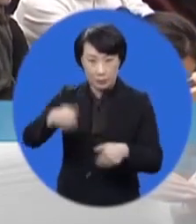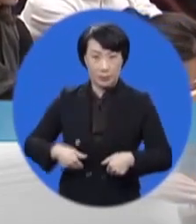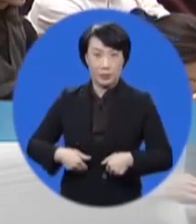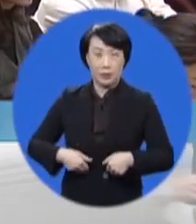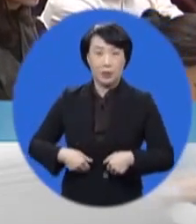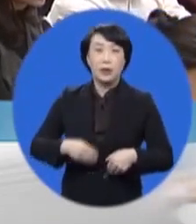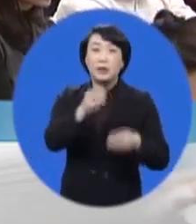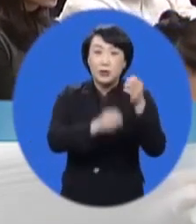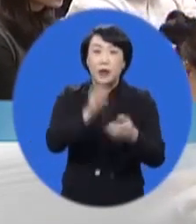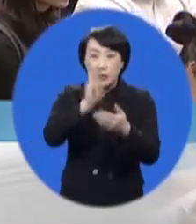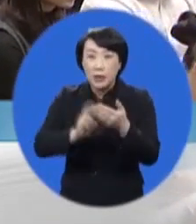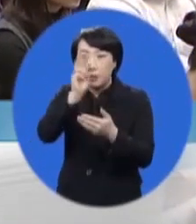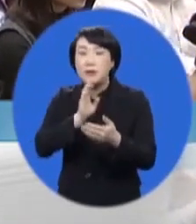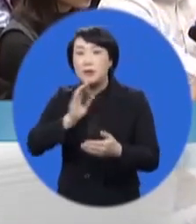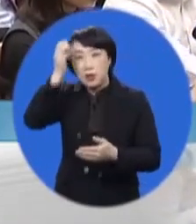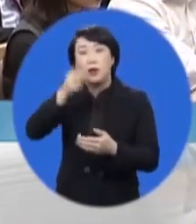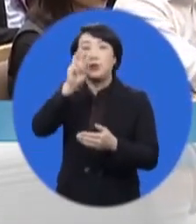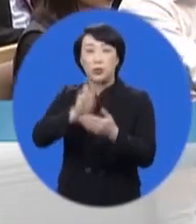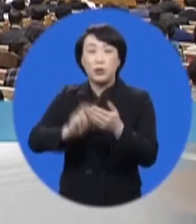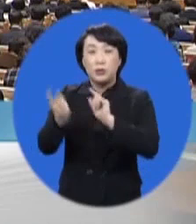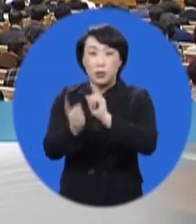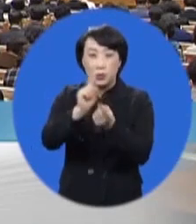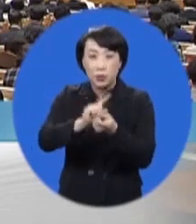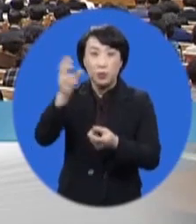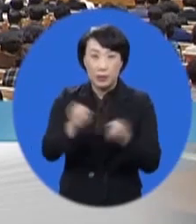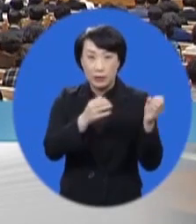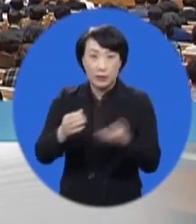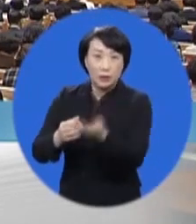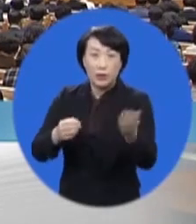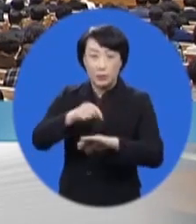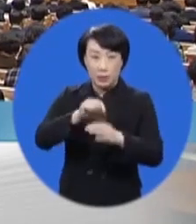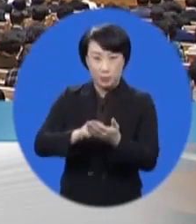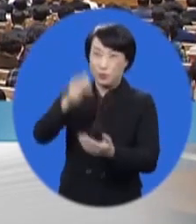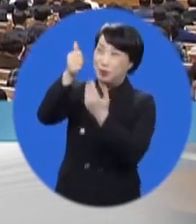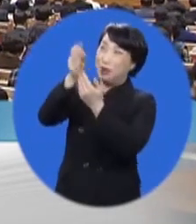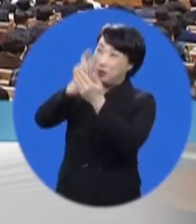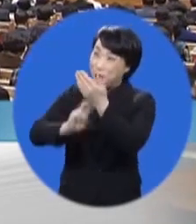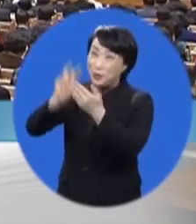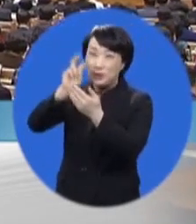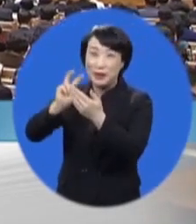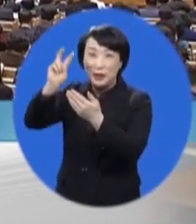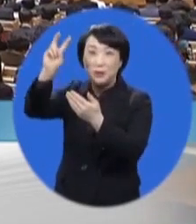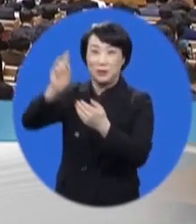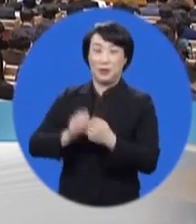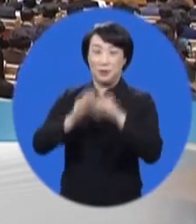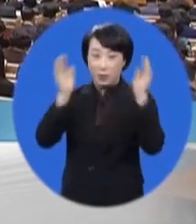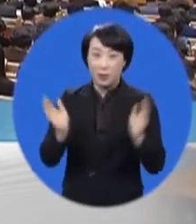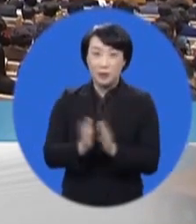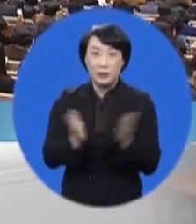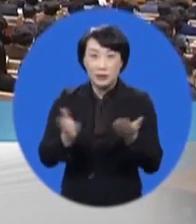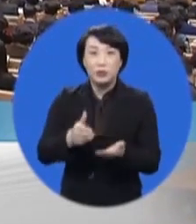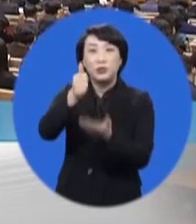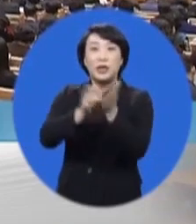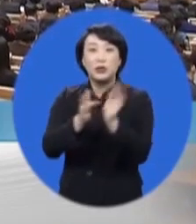받으라. 시와 찬미와 신령한 노래들로 서로 화답하며 너희의 마음으로 주께 노래하며 찬송하며